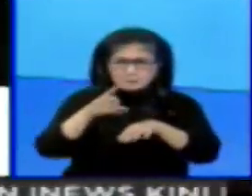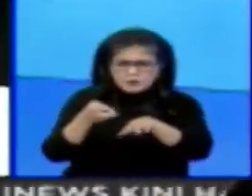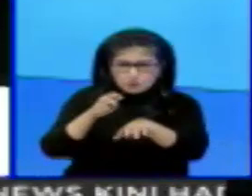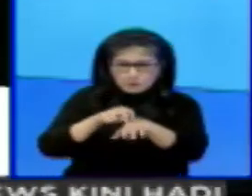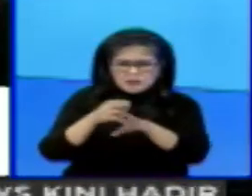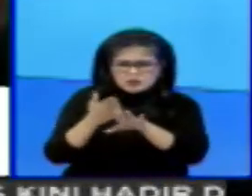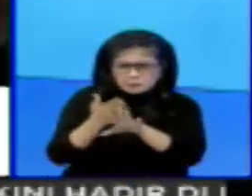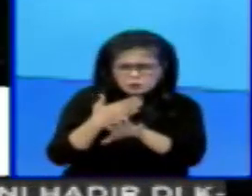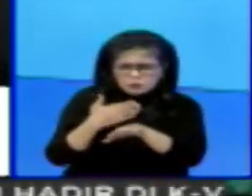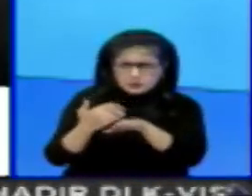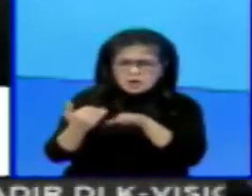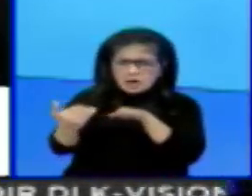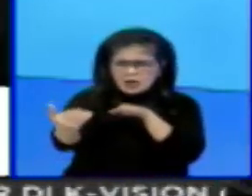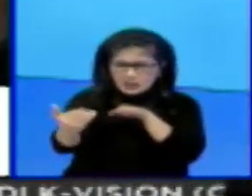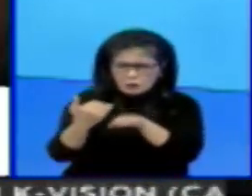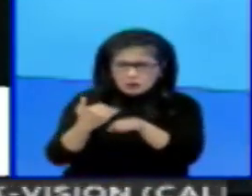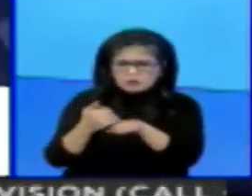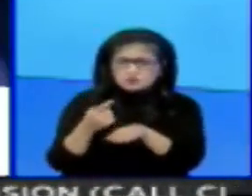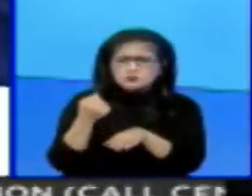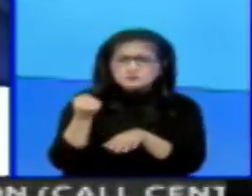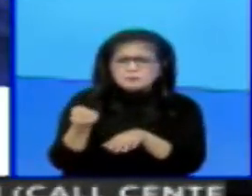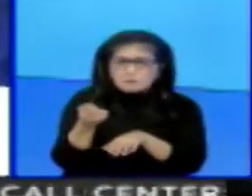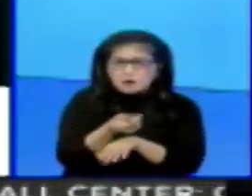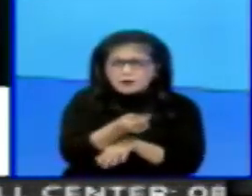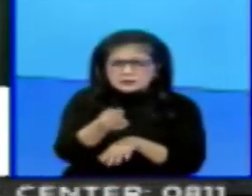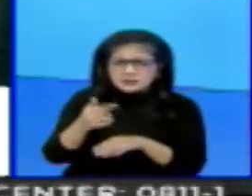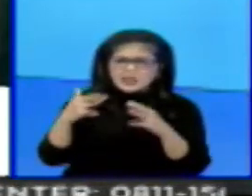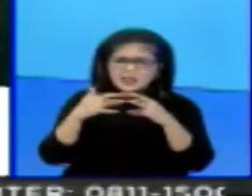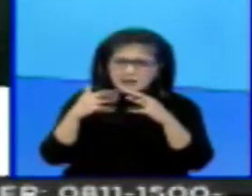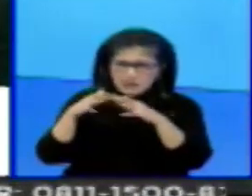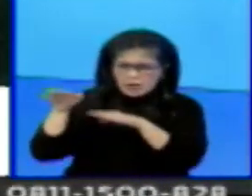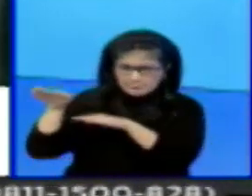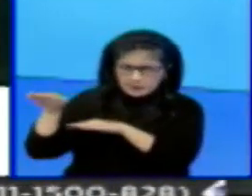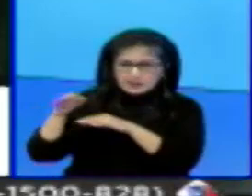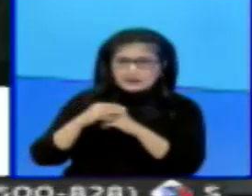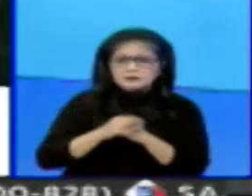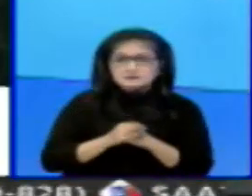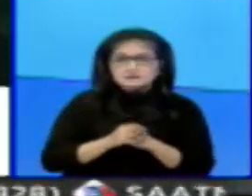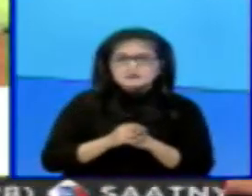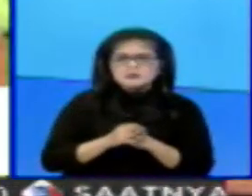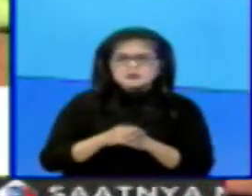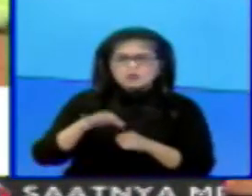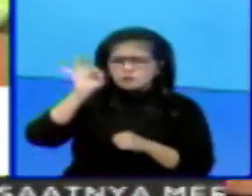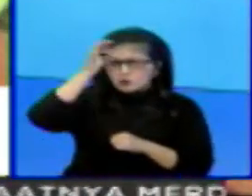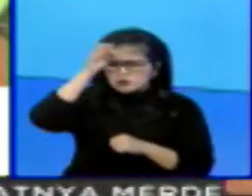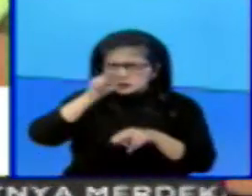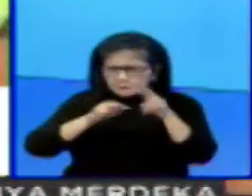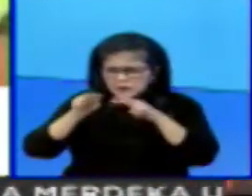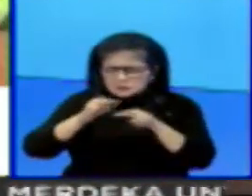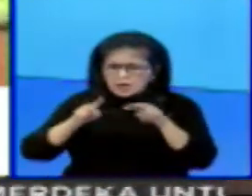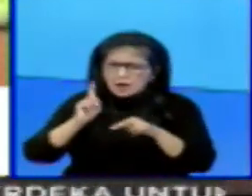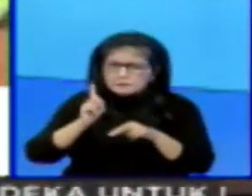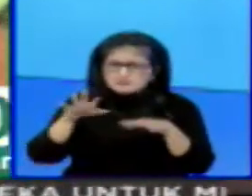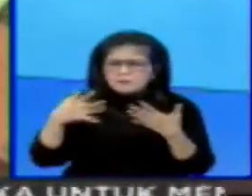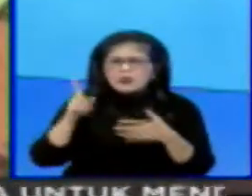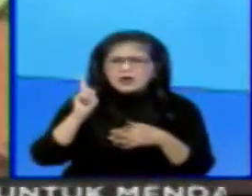dalam perjalanan pergi berbelanja ke Tanah Abang, Jakarta Pusat. Polisi masih menyelidiki penyebab pasti kecelakaan, apakah benar karena